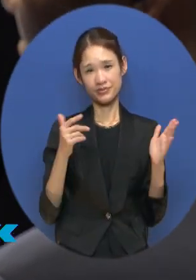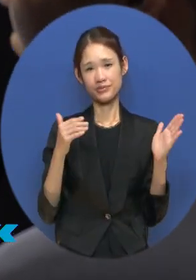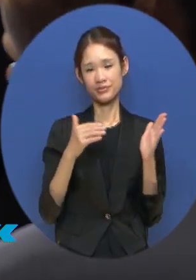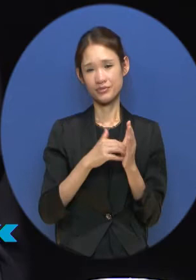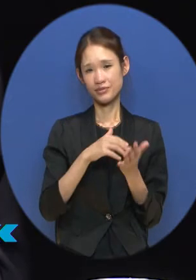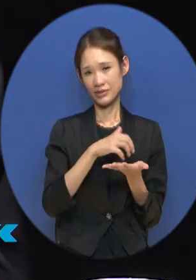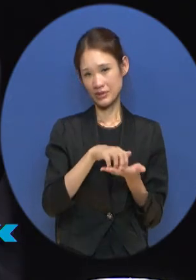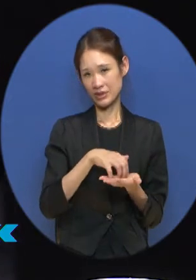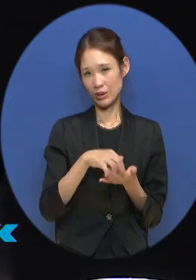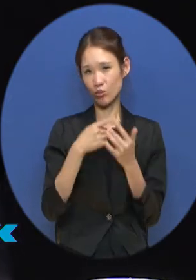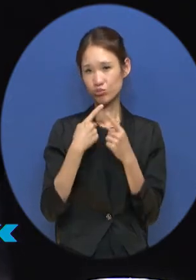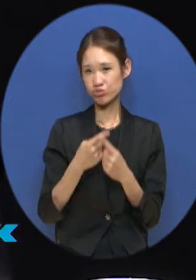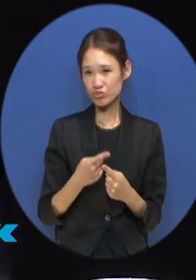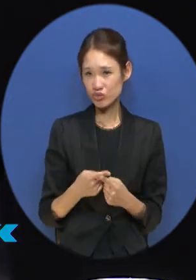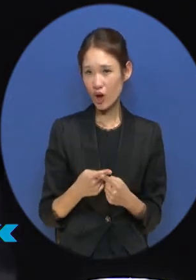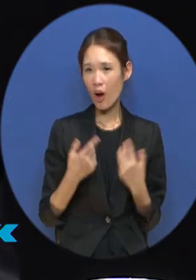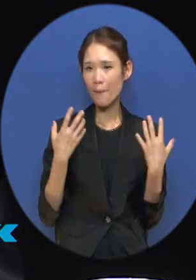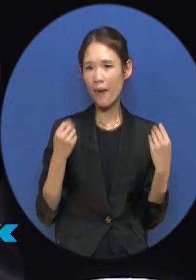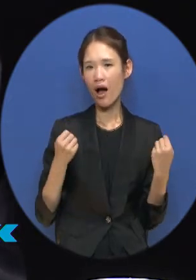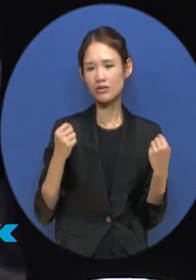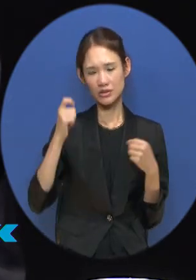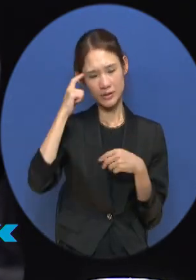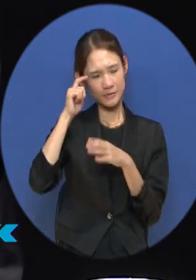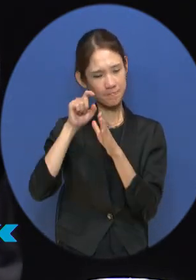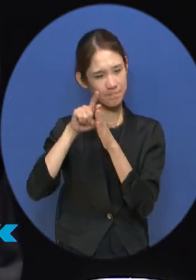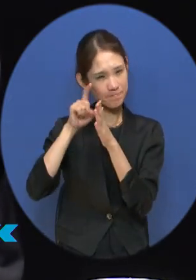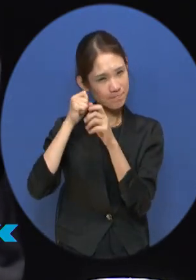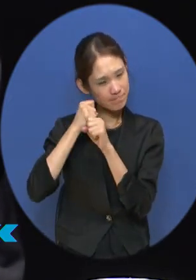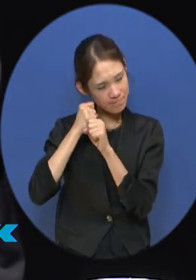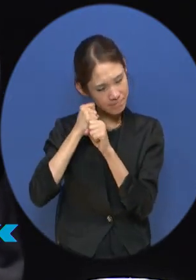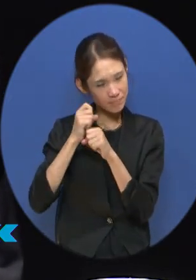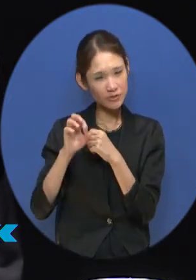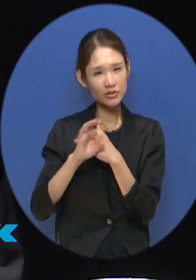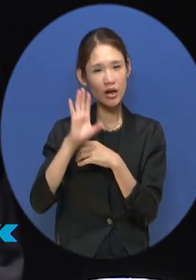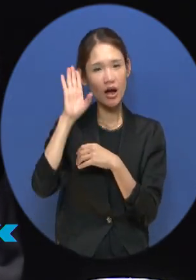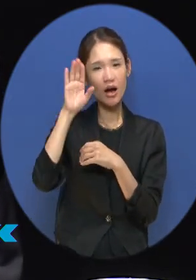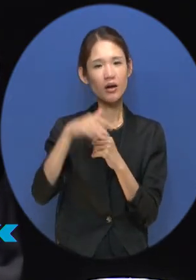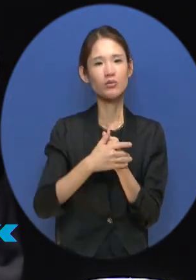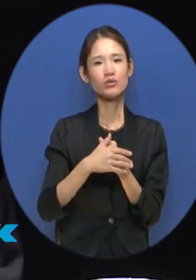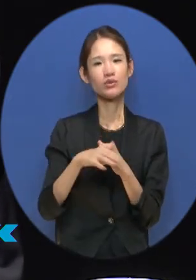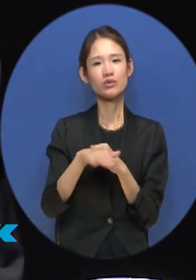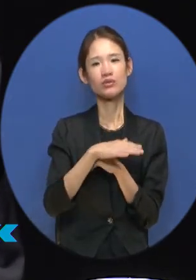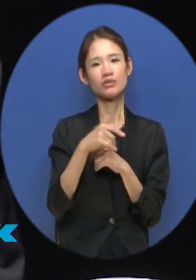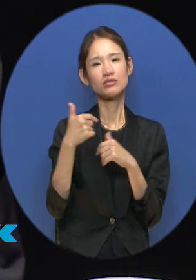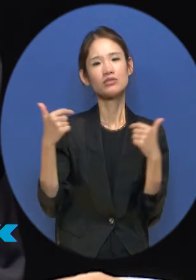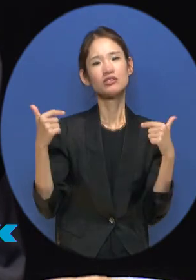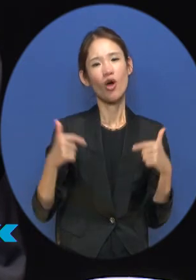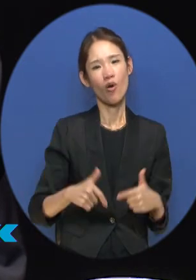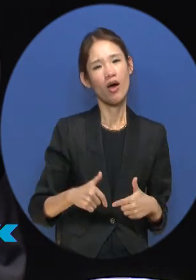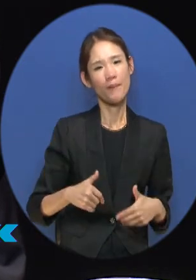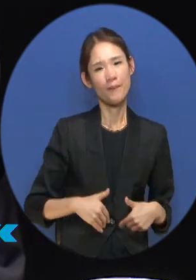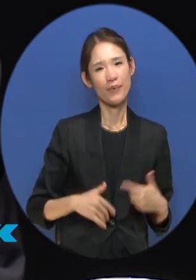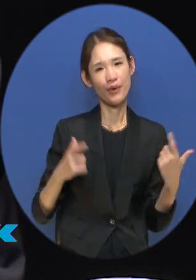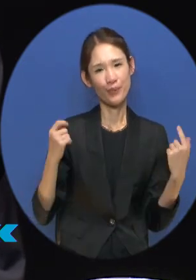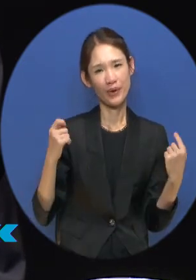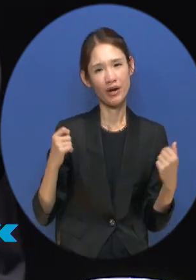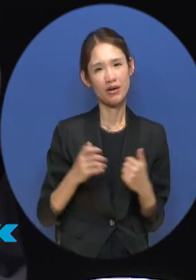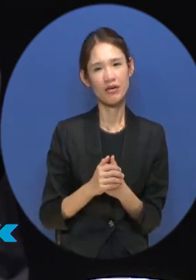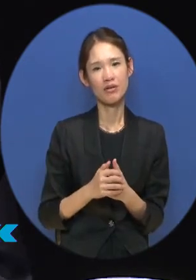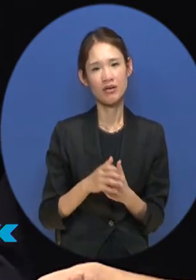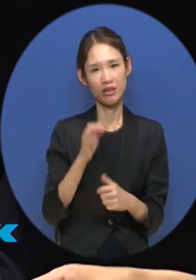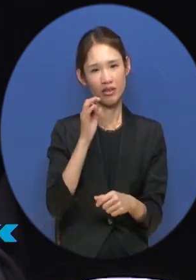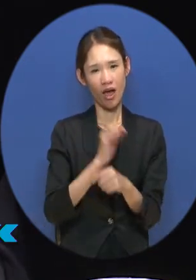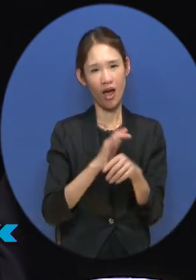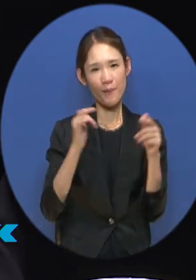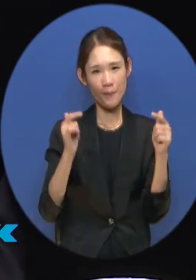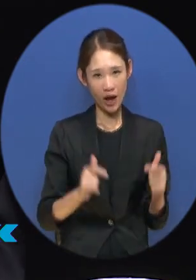이제 측정 분석이 이제 많이 우리가 의지했다면 이제부터는 이제 저감을 해야 되는 시대로 가야 됩니다. 그런데 단순한